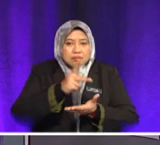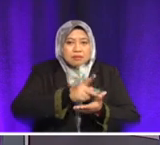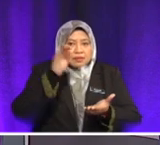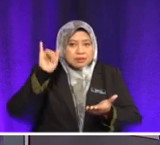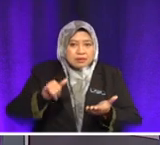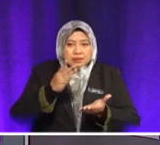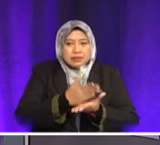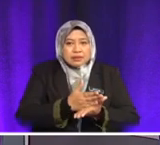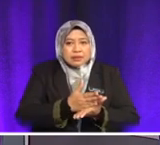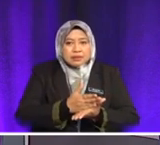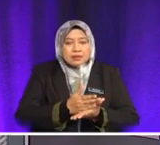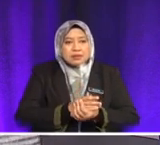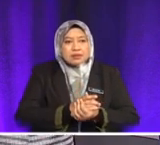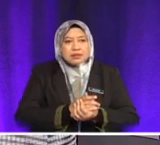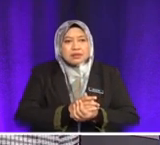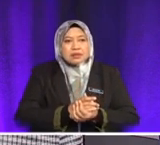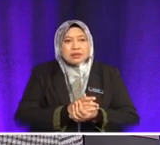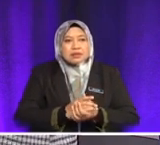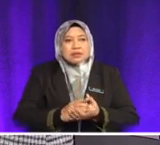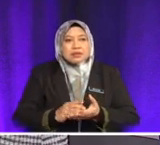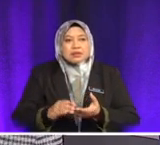jadi diantaranya ada apa